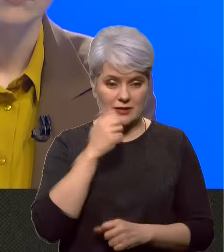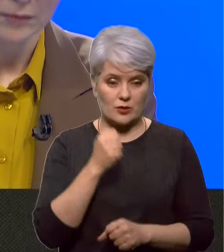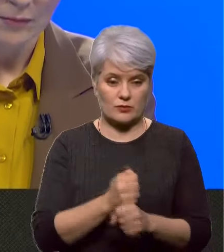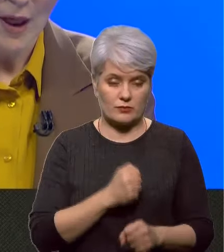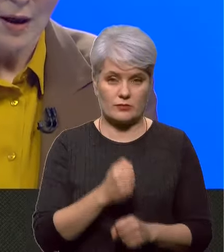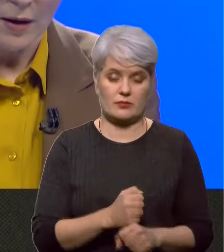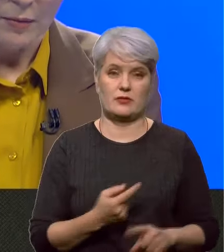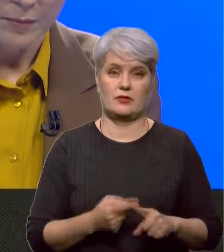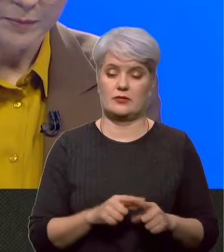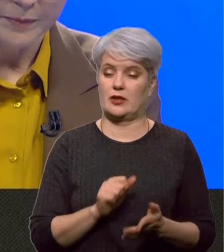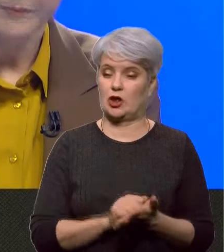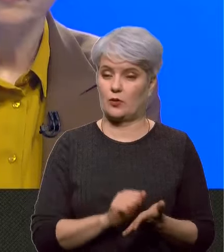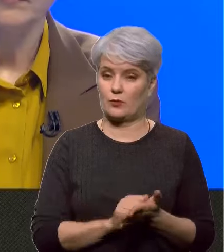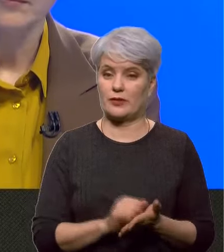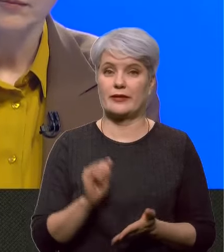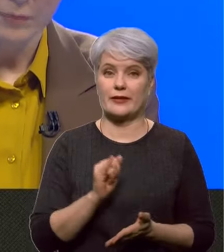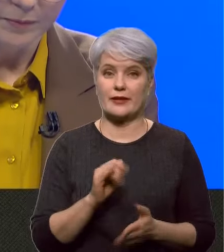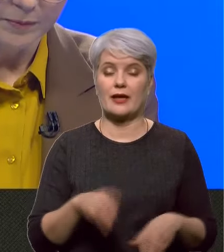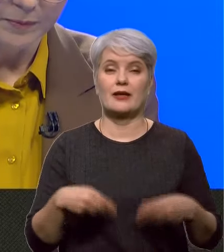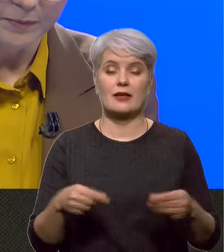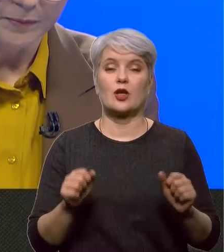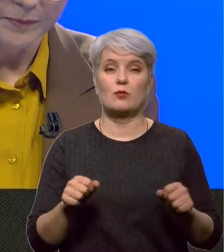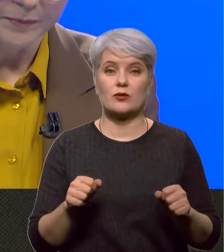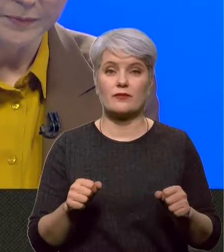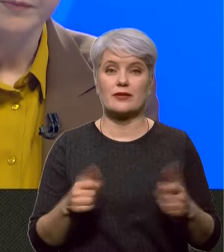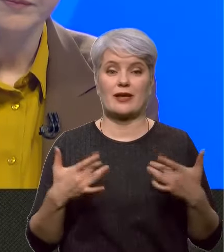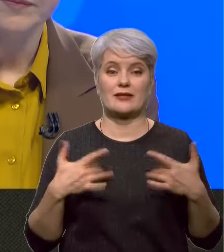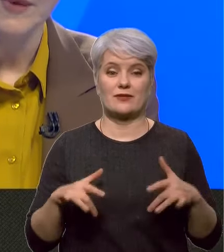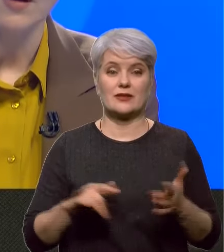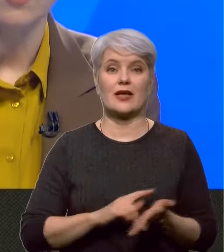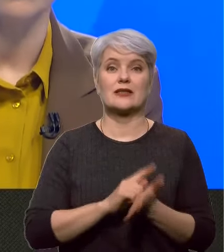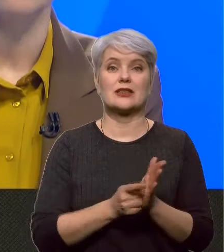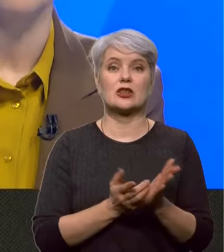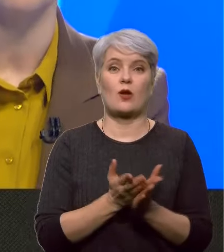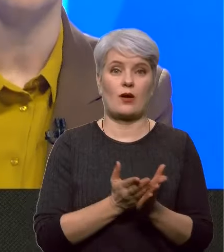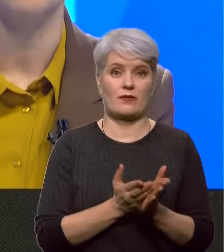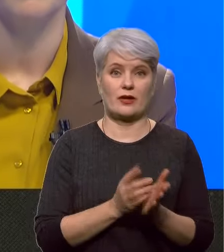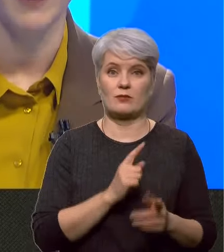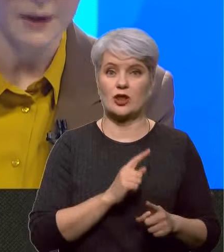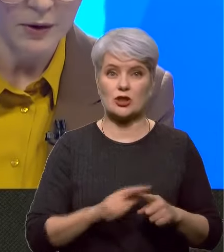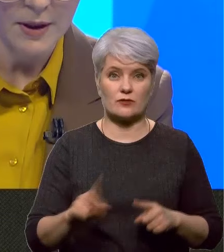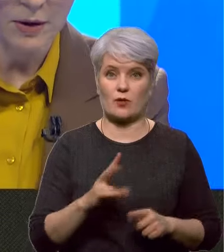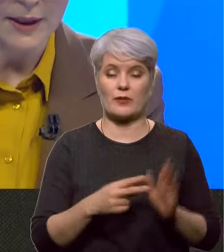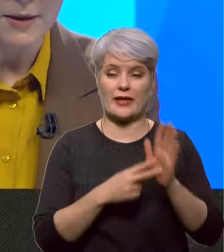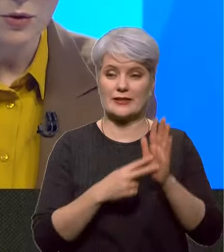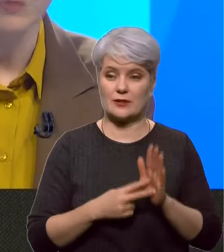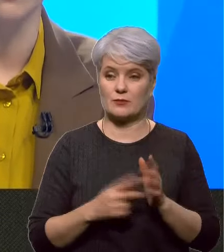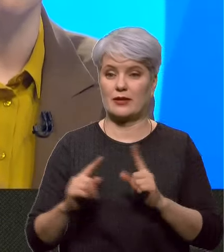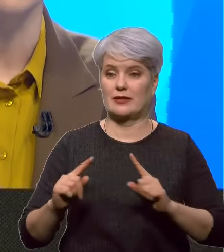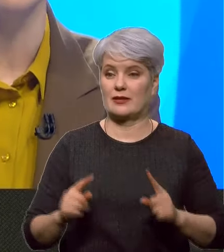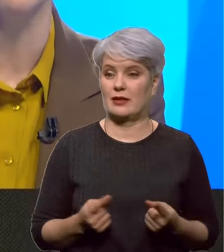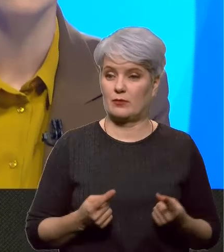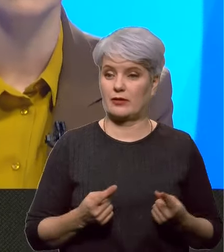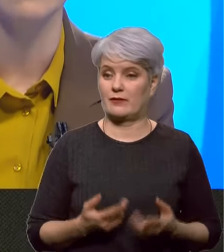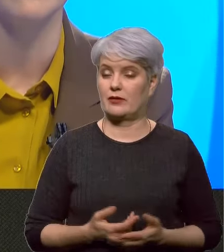цим документом провести, дати можливість звільнитися строковикам швидко, а не 7 місяців ще їх тримати в рабстві. Пане Олексію, так, це зрозуміло.